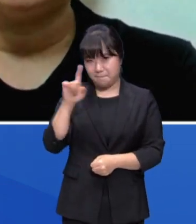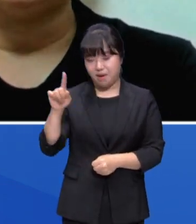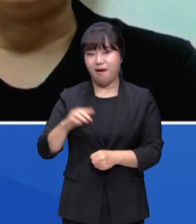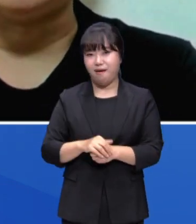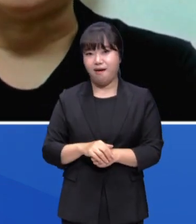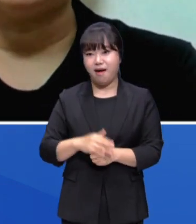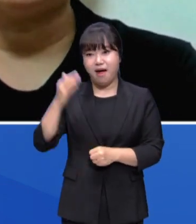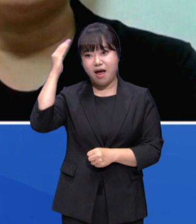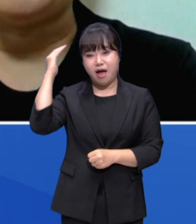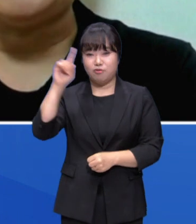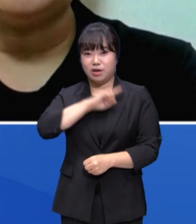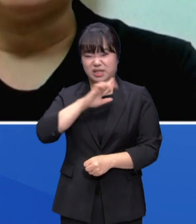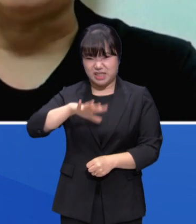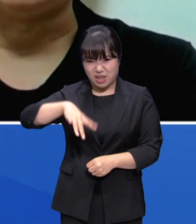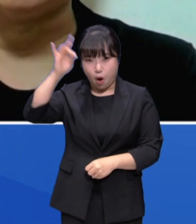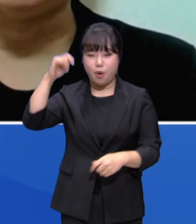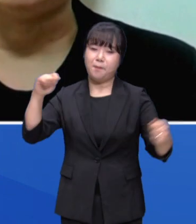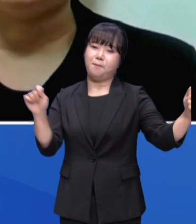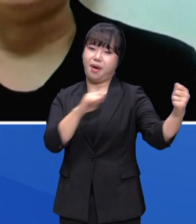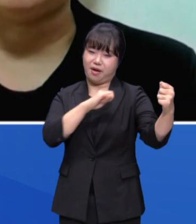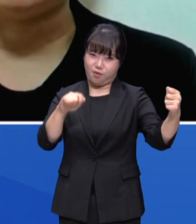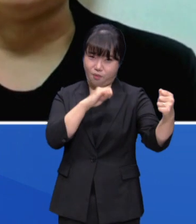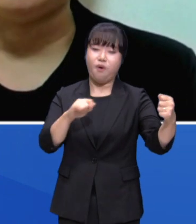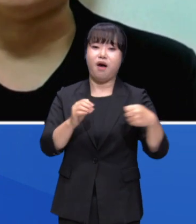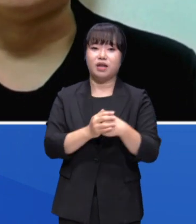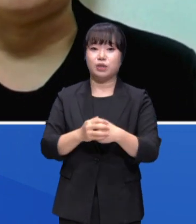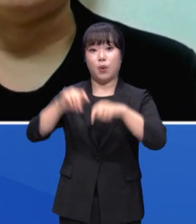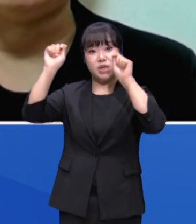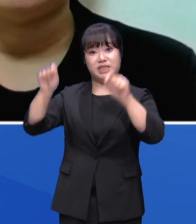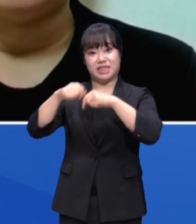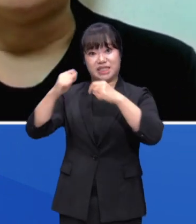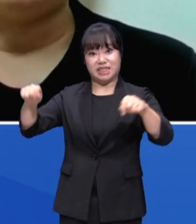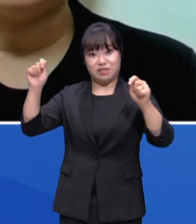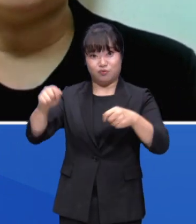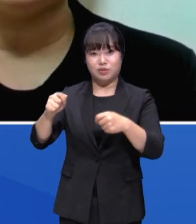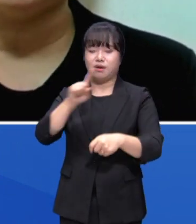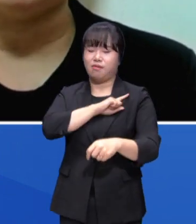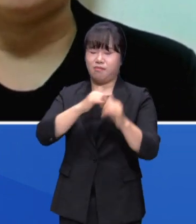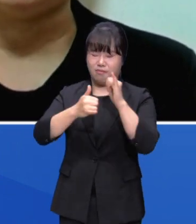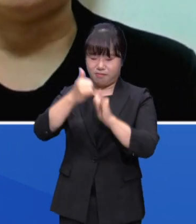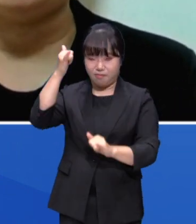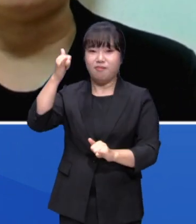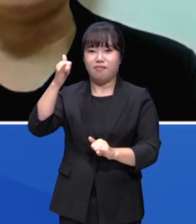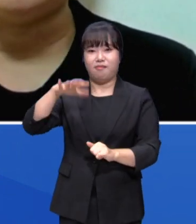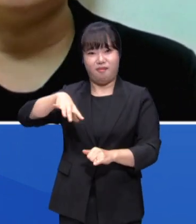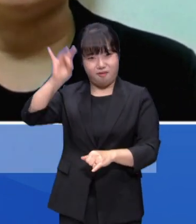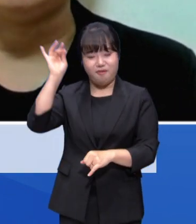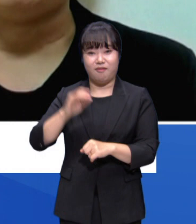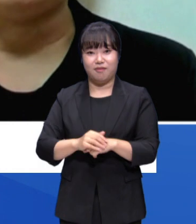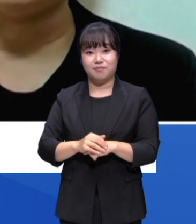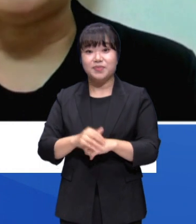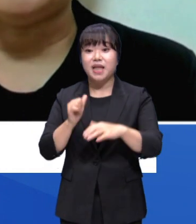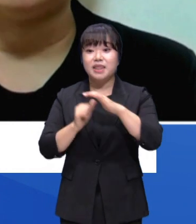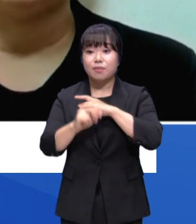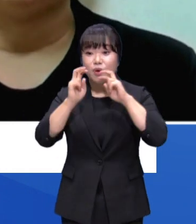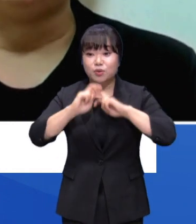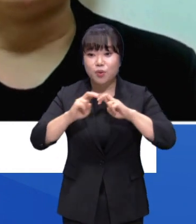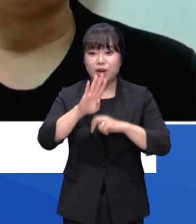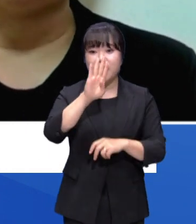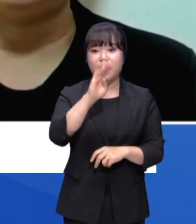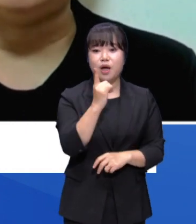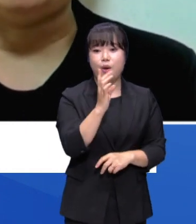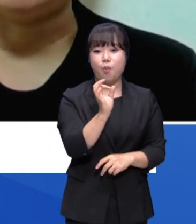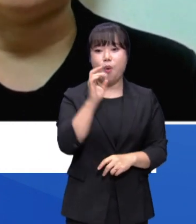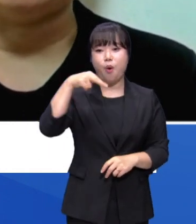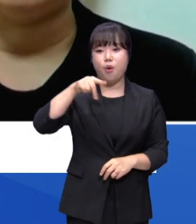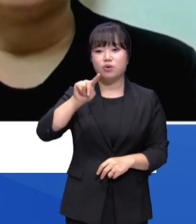바이올리니스트, 우리나라 최초의 관현악단 지휘자이기도 하신데요. 예, 홍남파 선생님의 대표곡인 예, 봉선화를